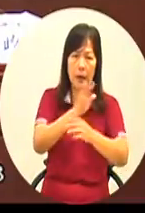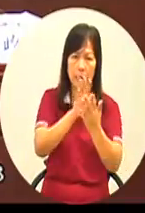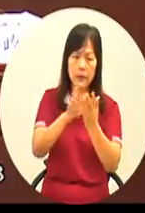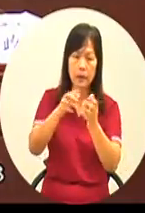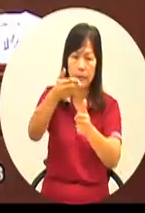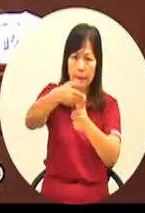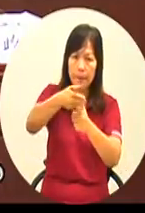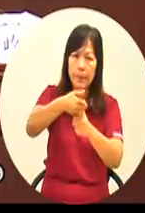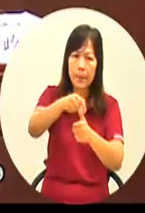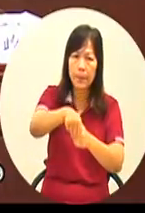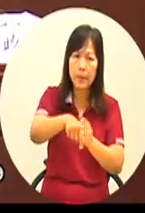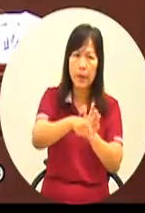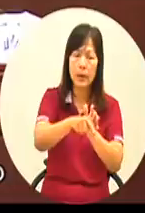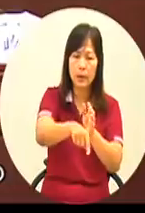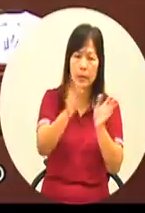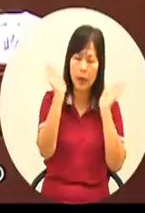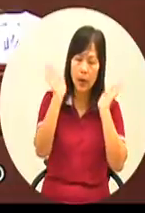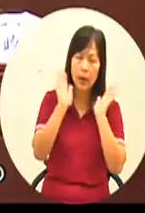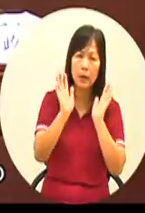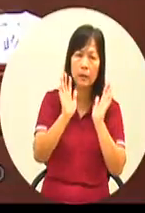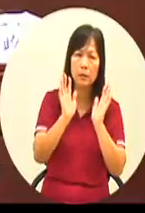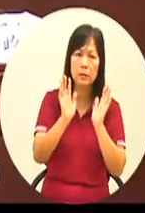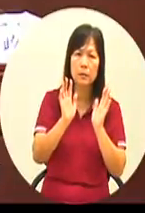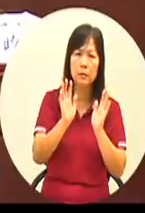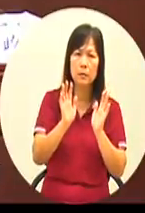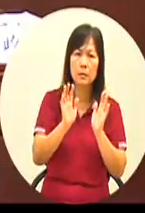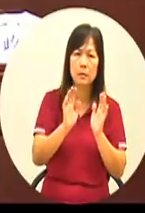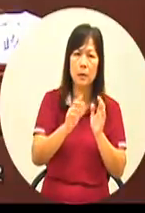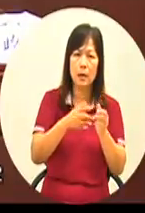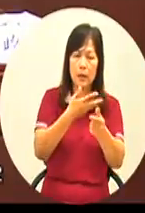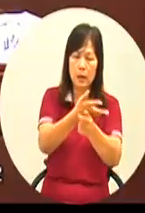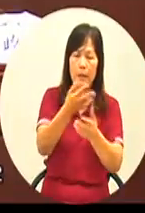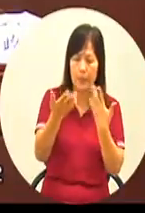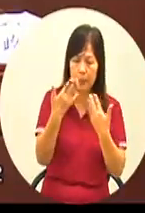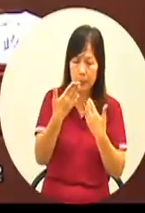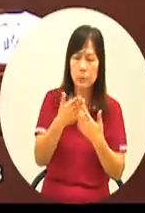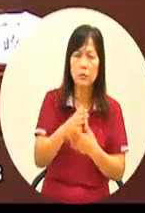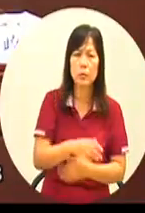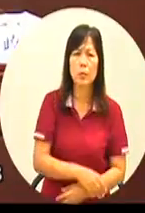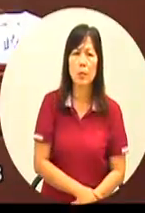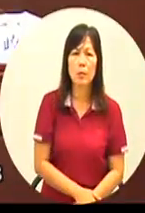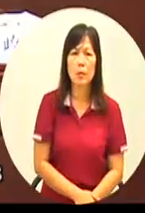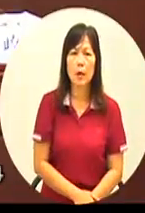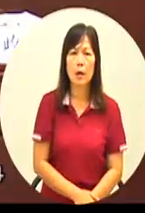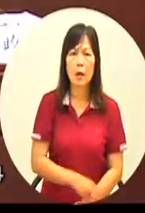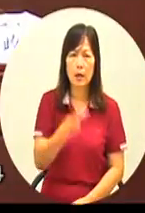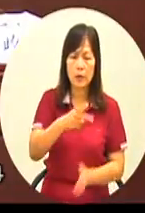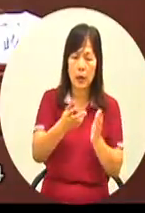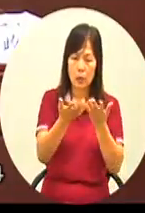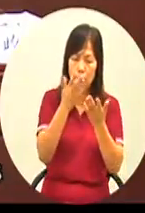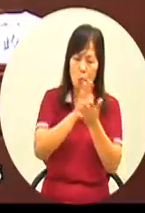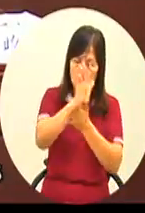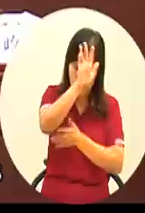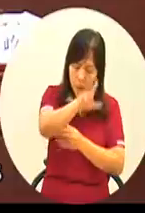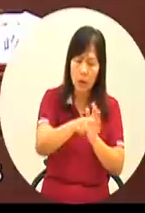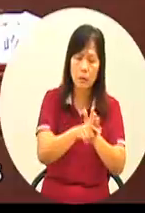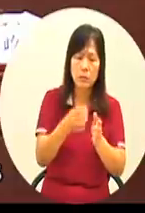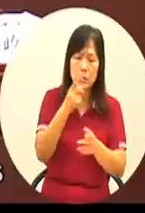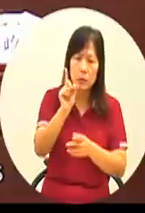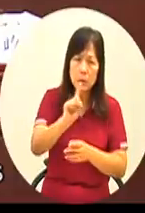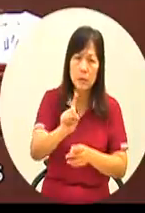力，然后让我们这些二代的孩子其实让他们更清楚。那在更清楚的后面，就是说他们其实可以